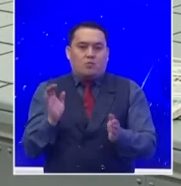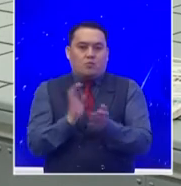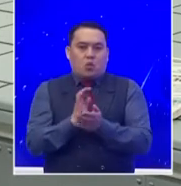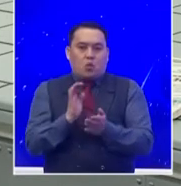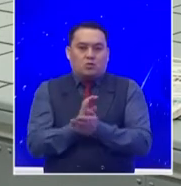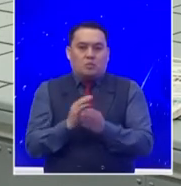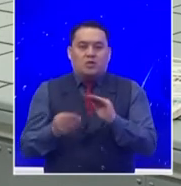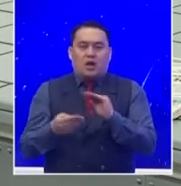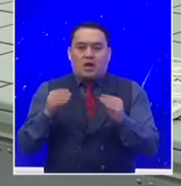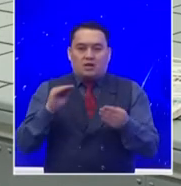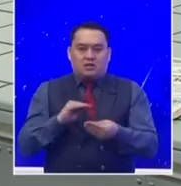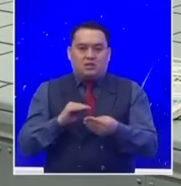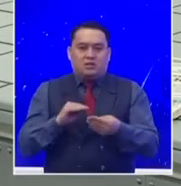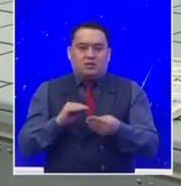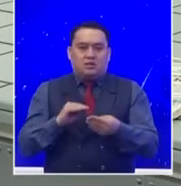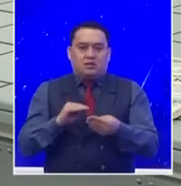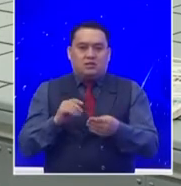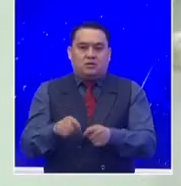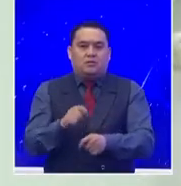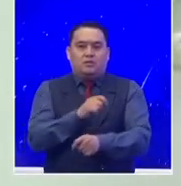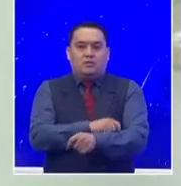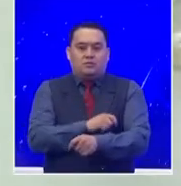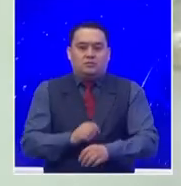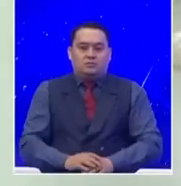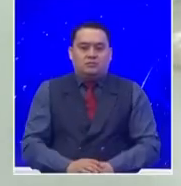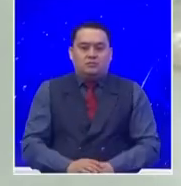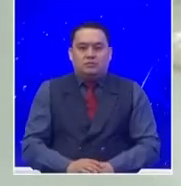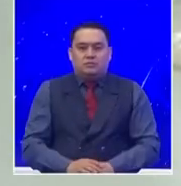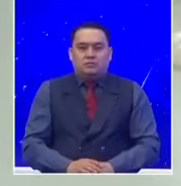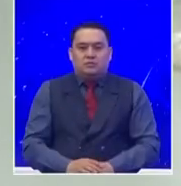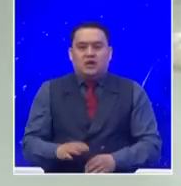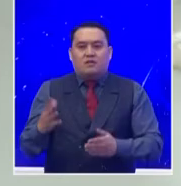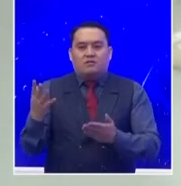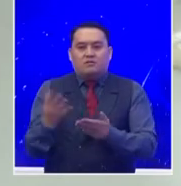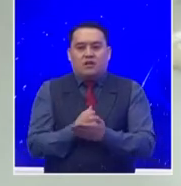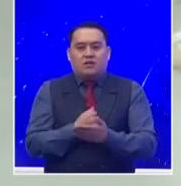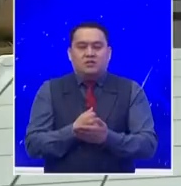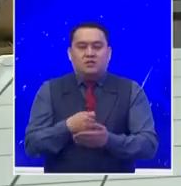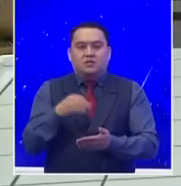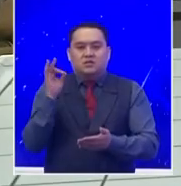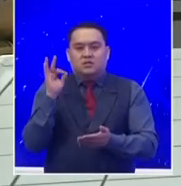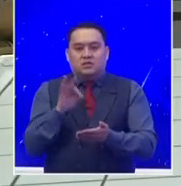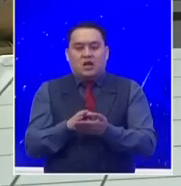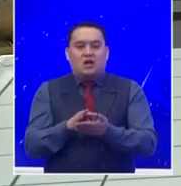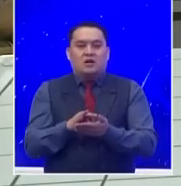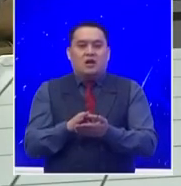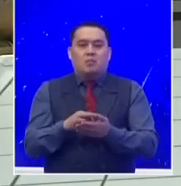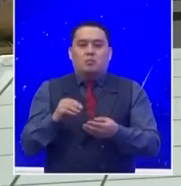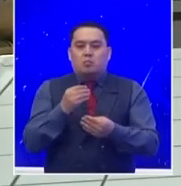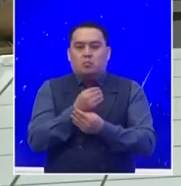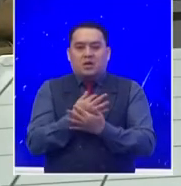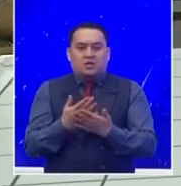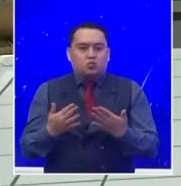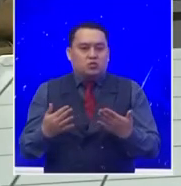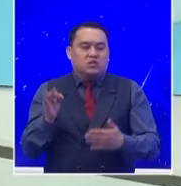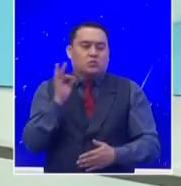мусора пластика, который равен площади Австралии. Юные натуралисты выяснили, что крахмал и целлюлоза из внешнего слоя продуктов могут